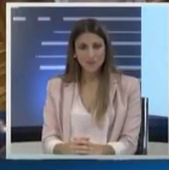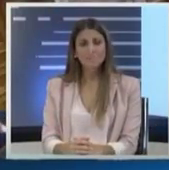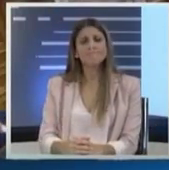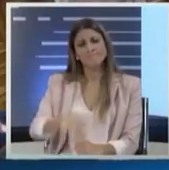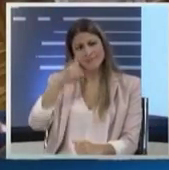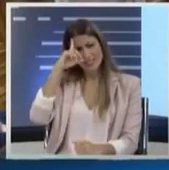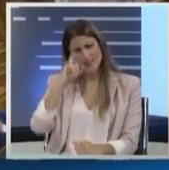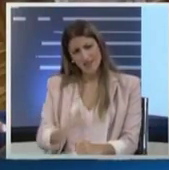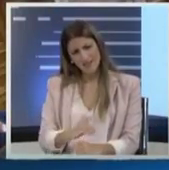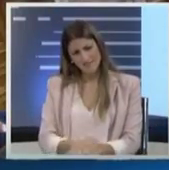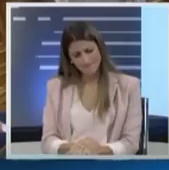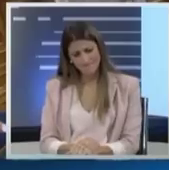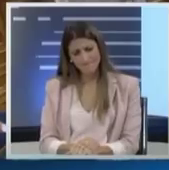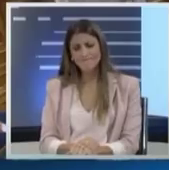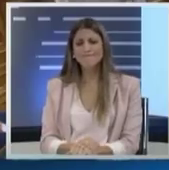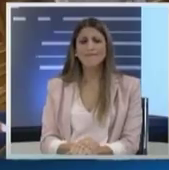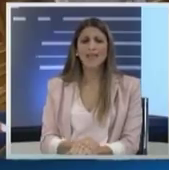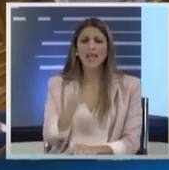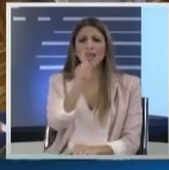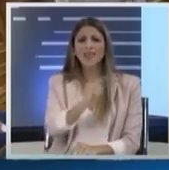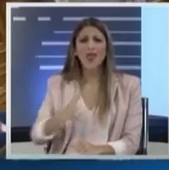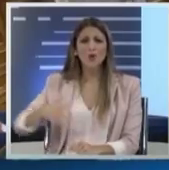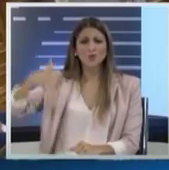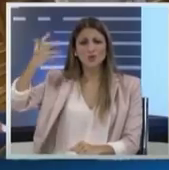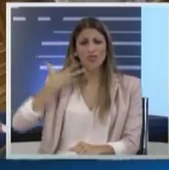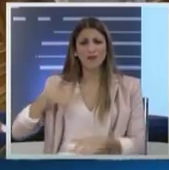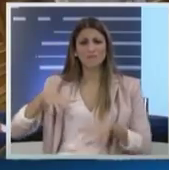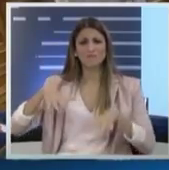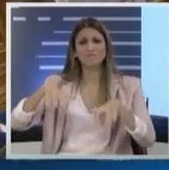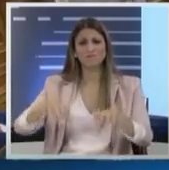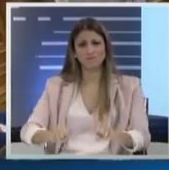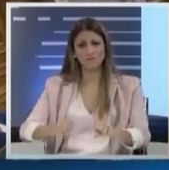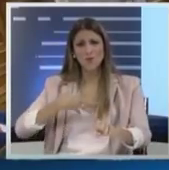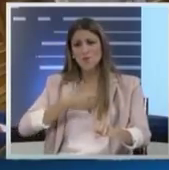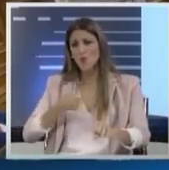Ο τυχοδιοκτισμός όμως του κυρίου Μητσοτάκη δεν περιορίζεται στα θέματα της οικονομίας.